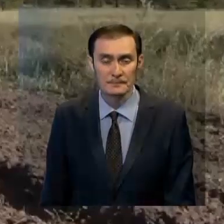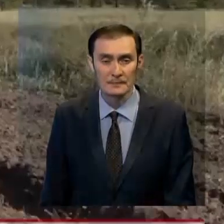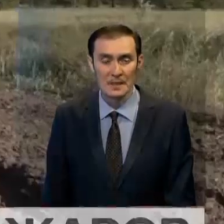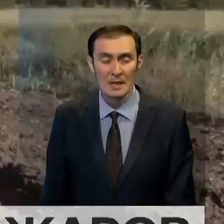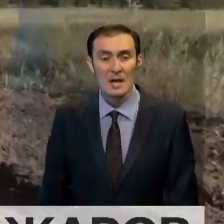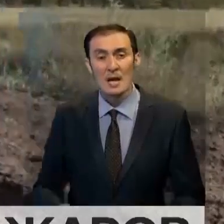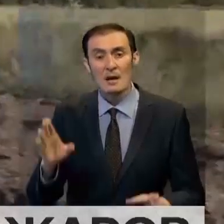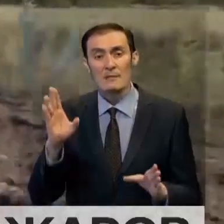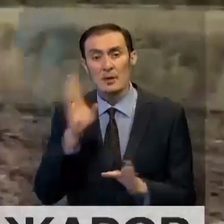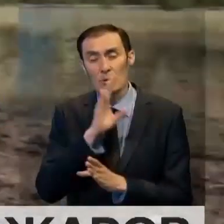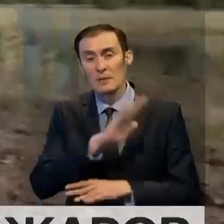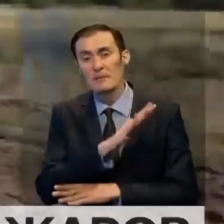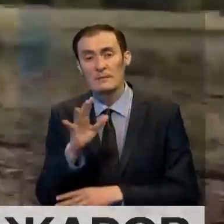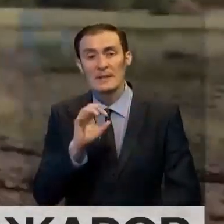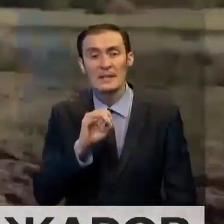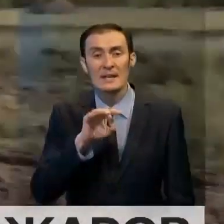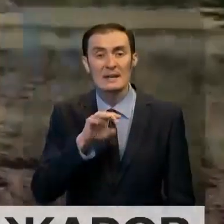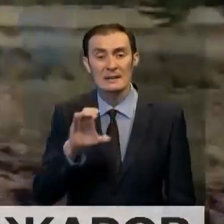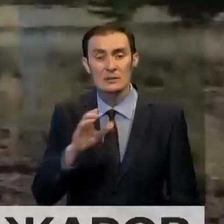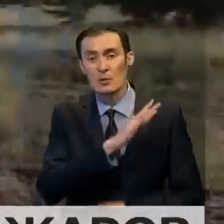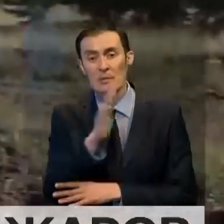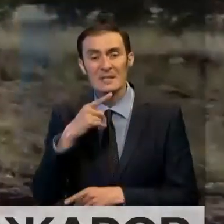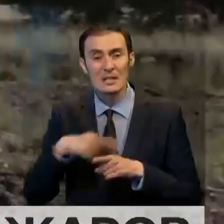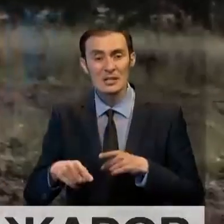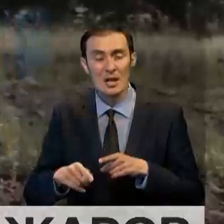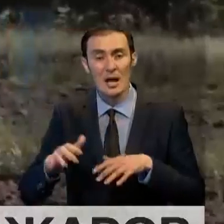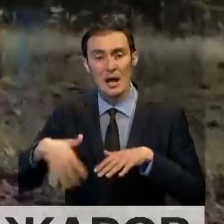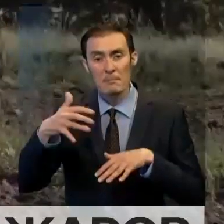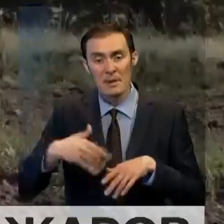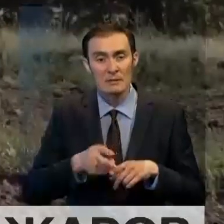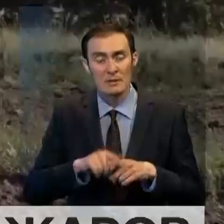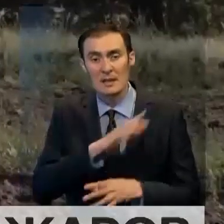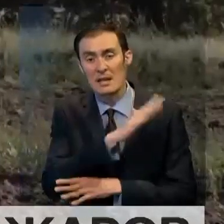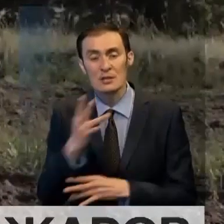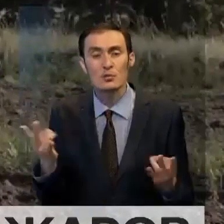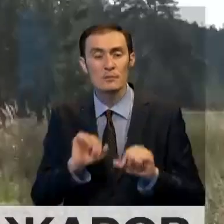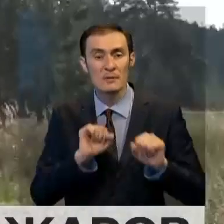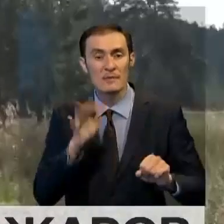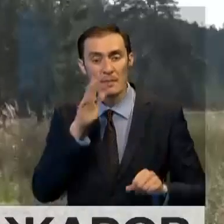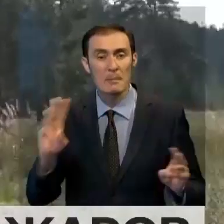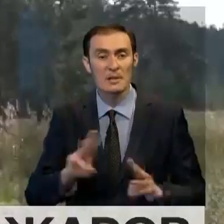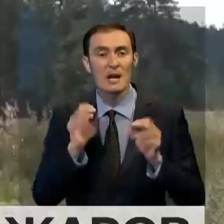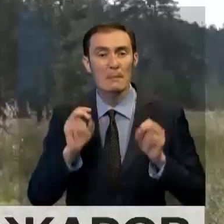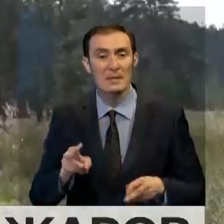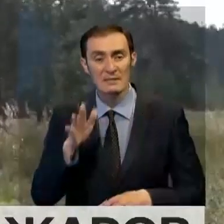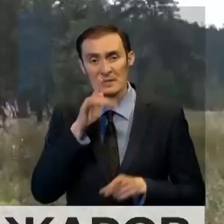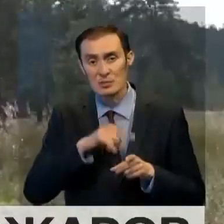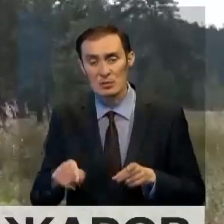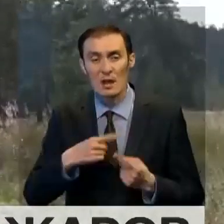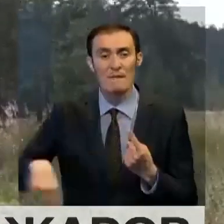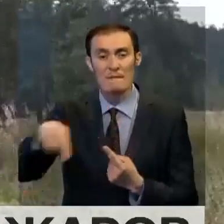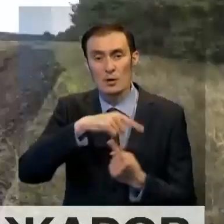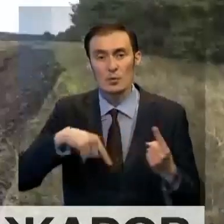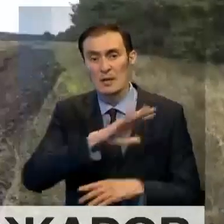В природном резервате Ертыс-Орманы спешно опахивают лес. Эти искусственные преграды важны в период пожароопасного сезона. Вокруг